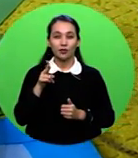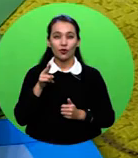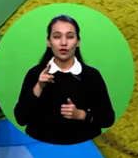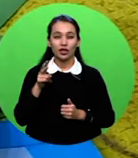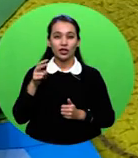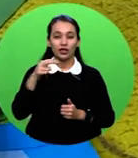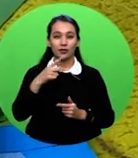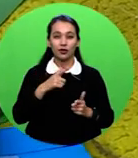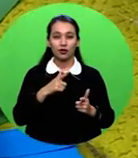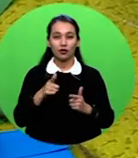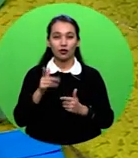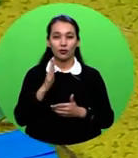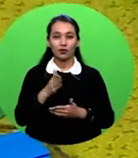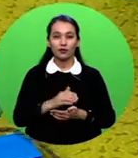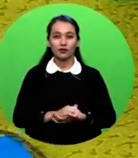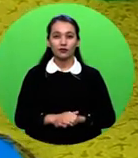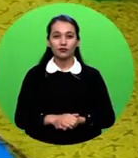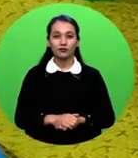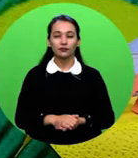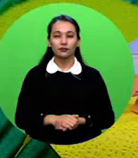qaychi yordamida kesib olamiz.